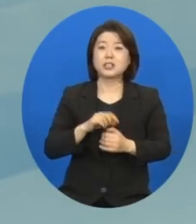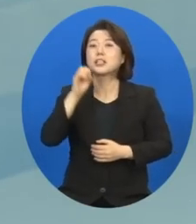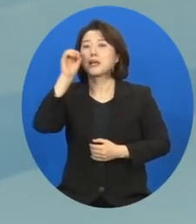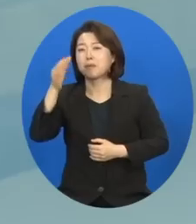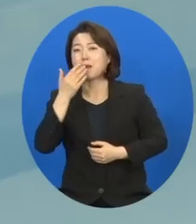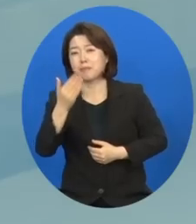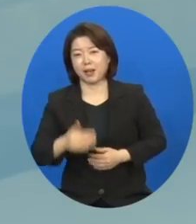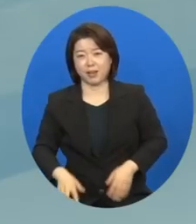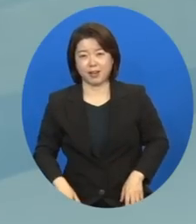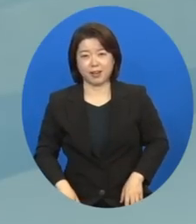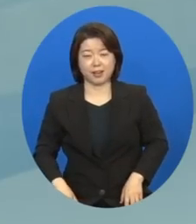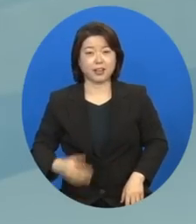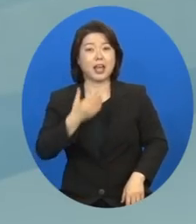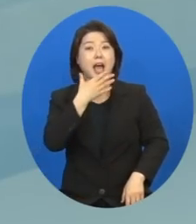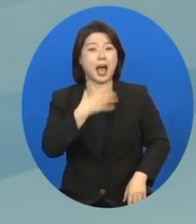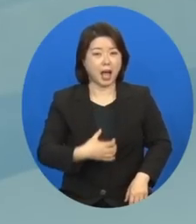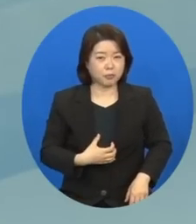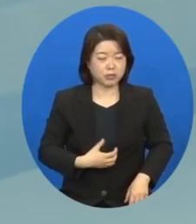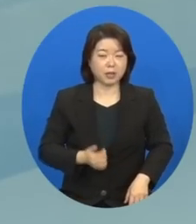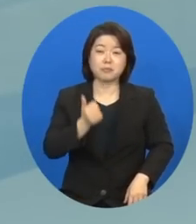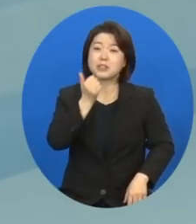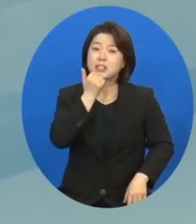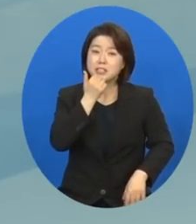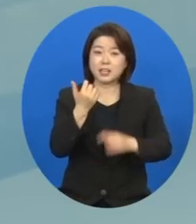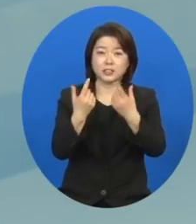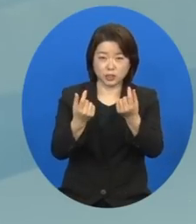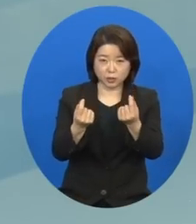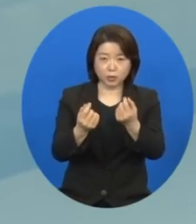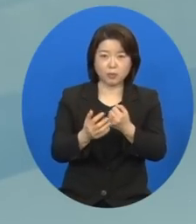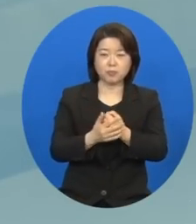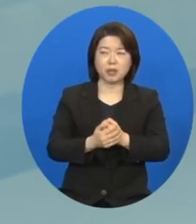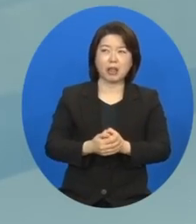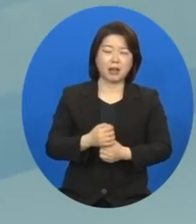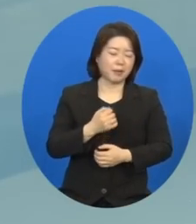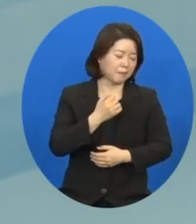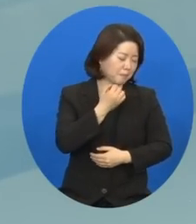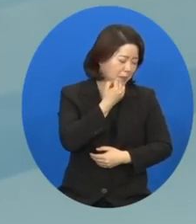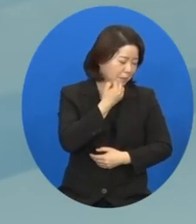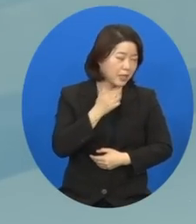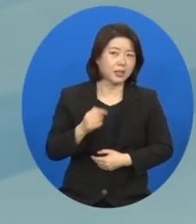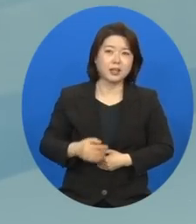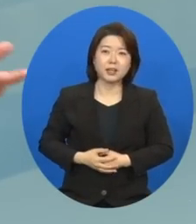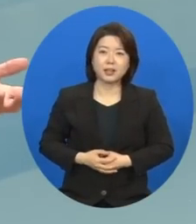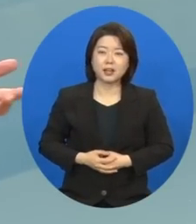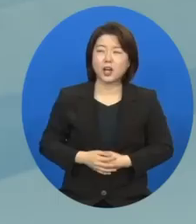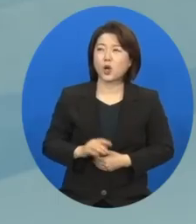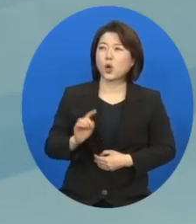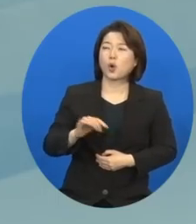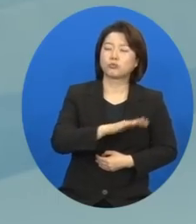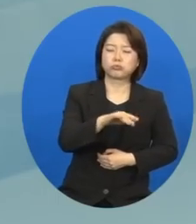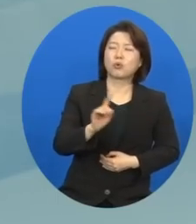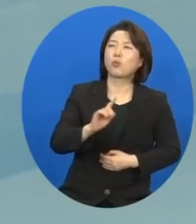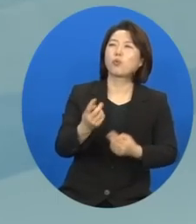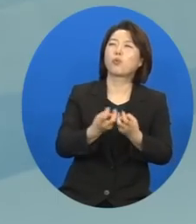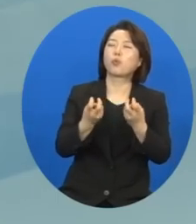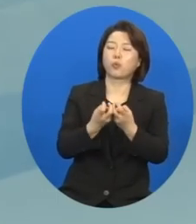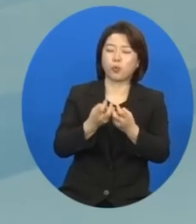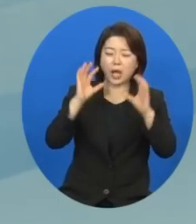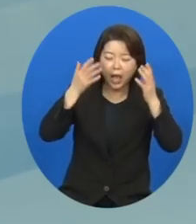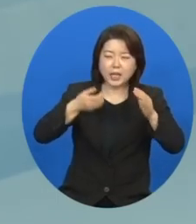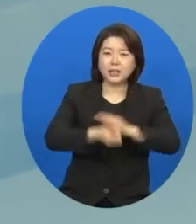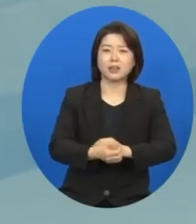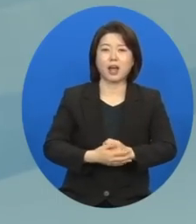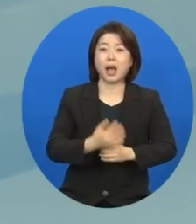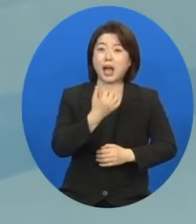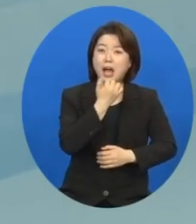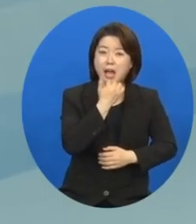아마 아브라함과 이삭 했던 것처럼 어떻게 해요? 피식 웃을 겁니다. 우리가 어떻게 해? 자녀를 낳아? 아브라함도